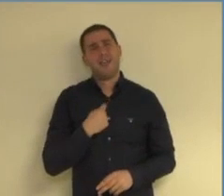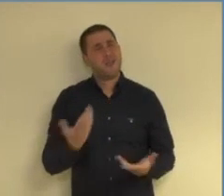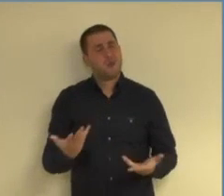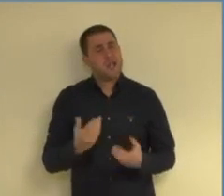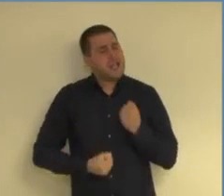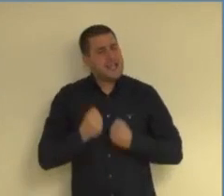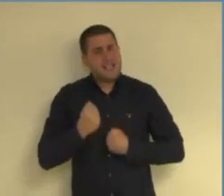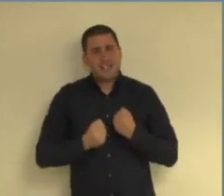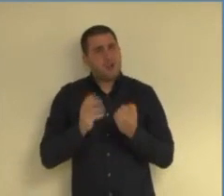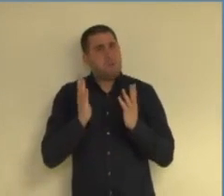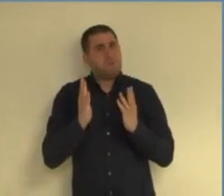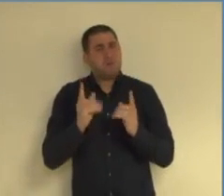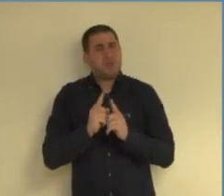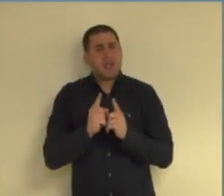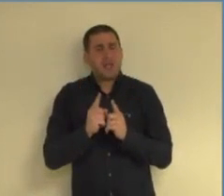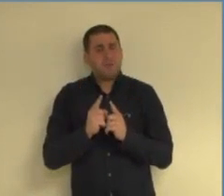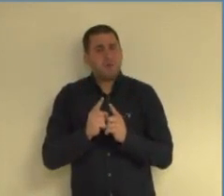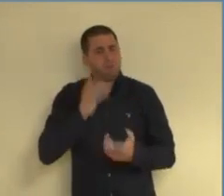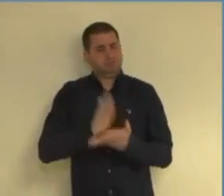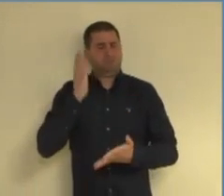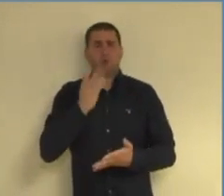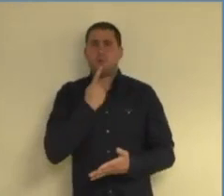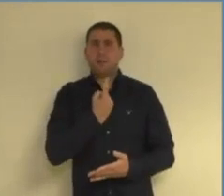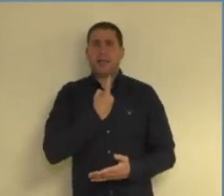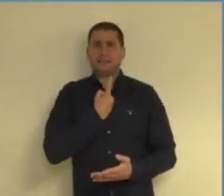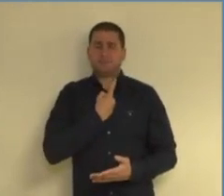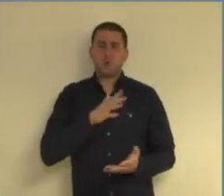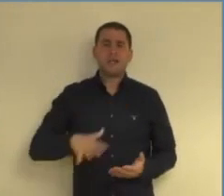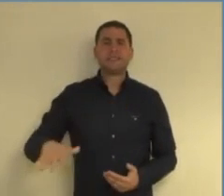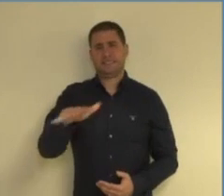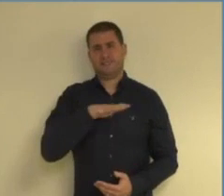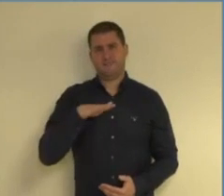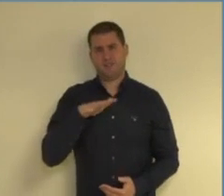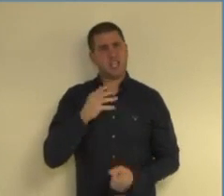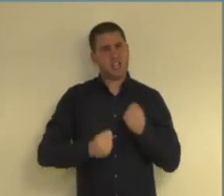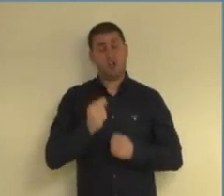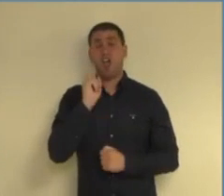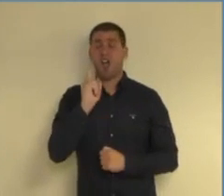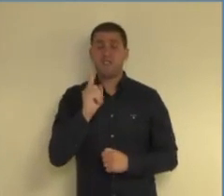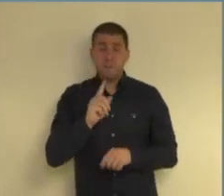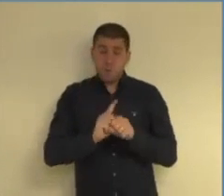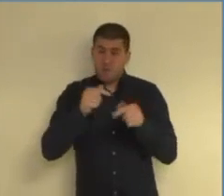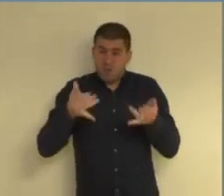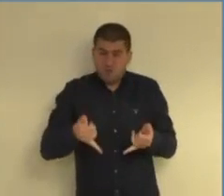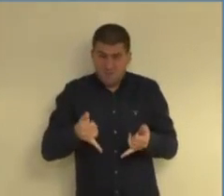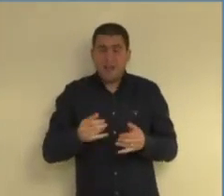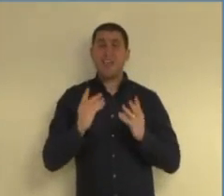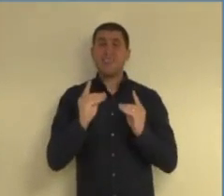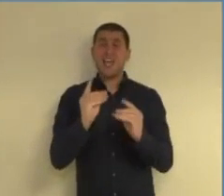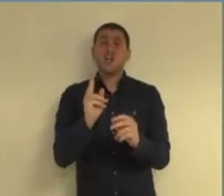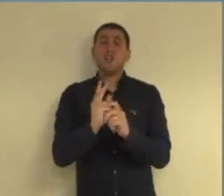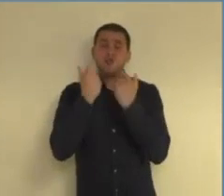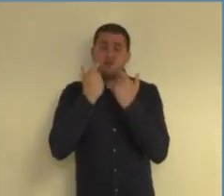מתקשים מאוד עם הצעד הזה שאנחנו אומרים לעצמנו ולסביבה אבל בעת הזאת הדרך שלנו